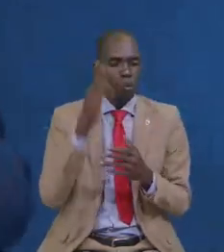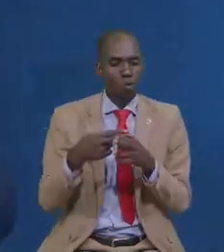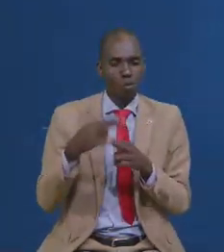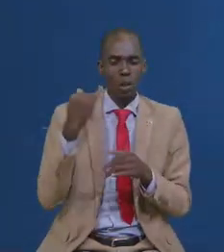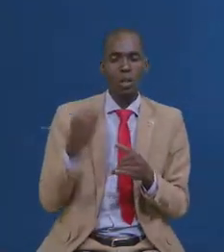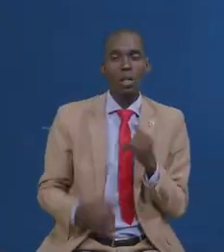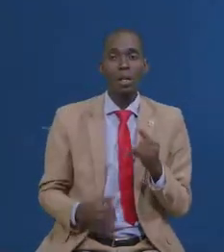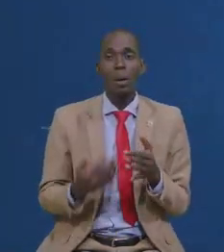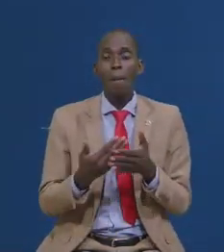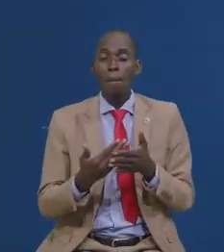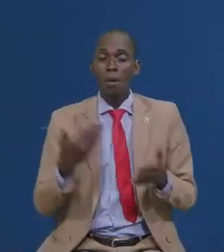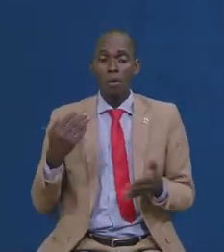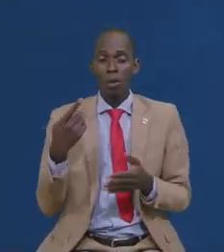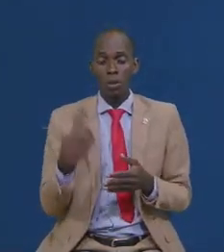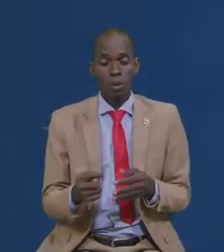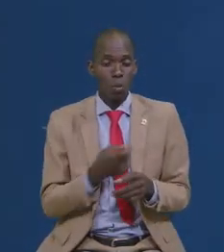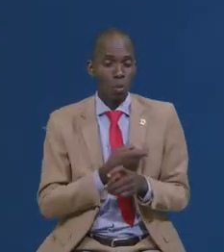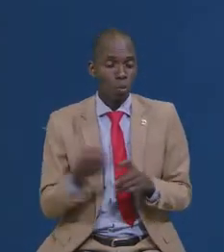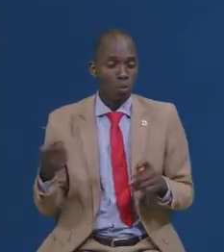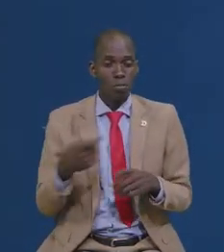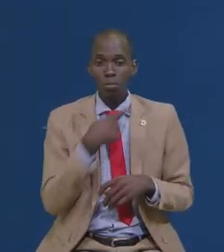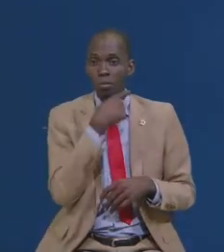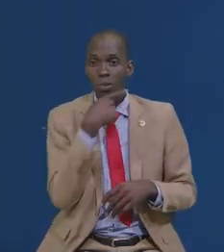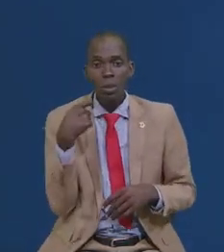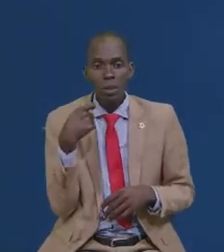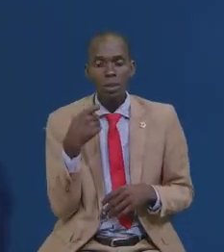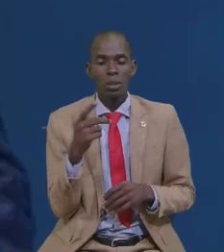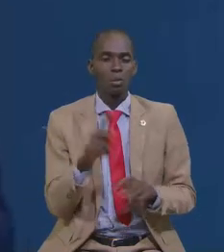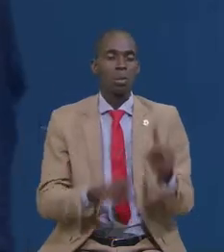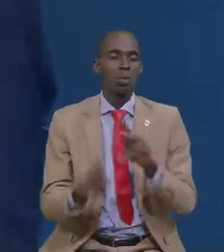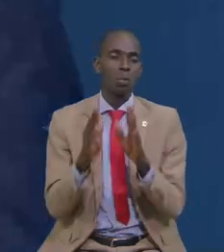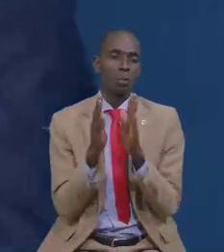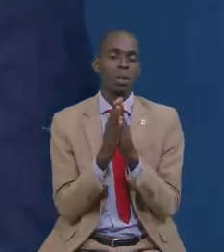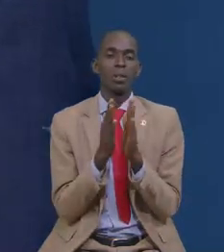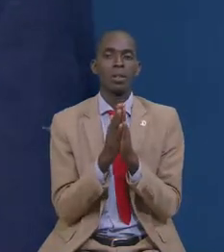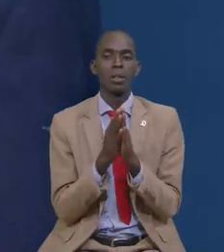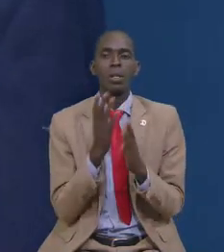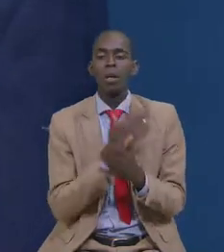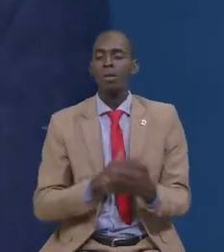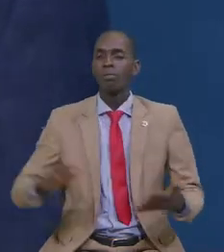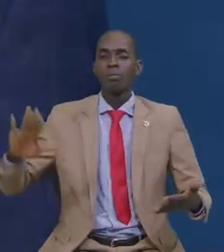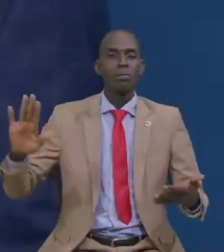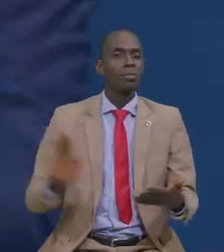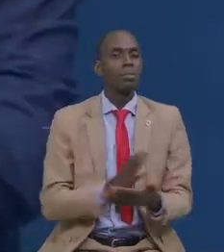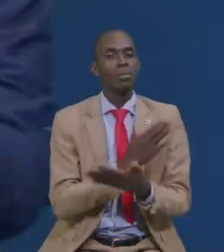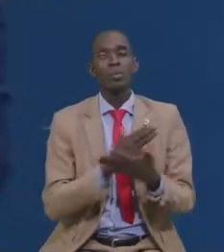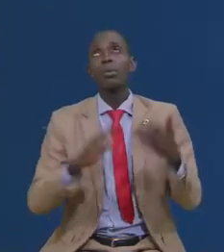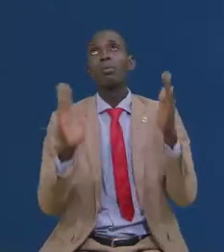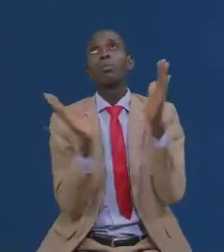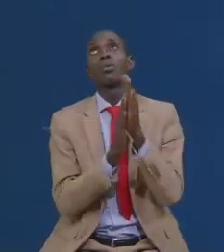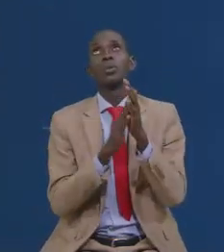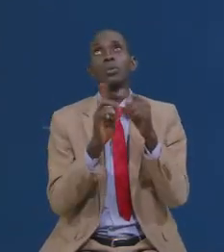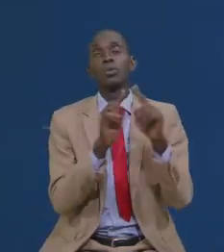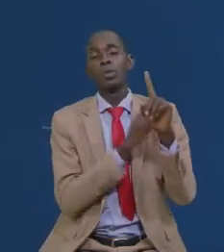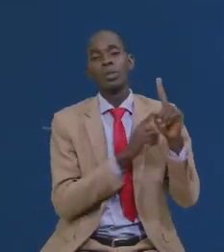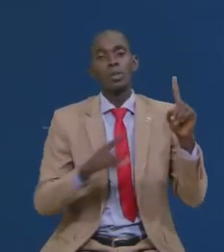s'évaporer. Mais avant que la plaie ne soit guérie, et il est venu, ils sont venus, ils ont